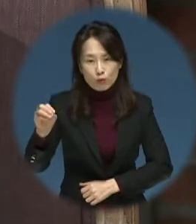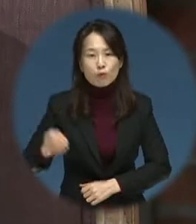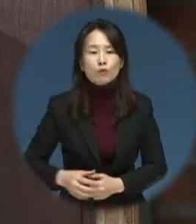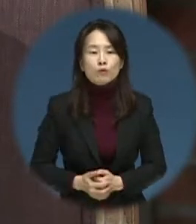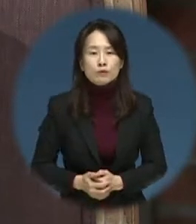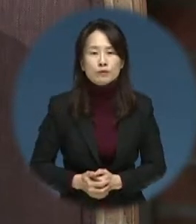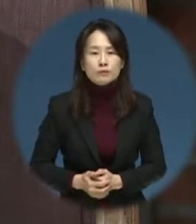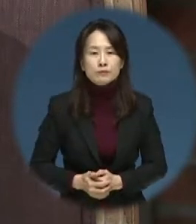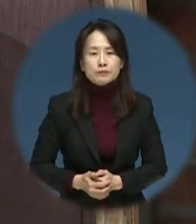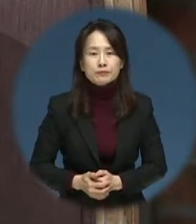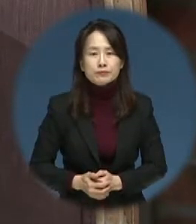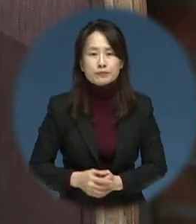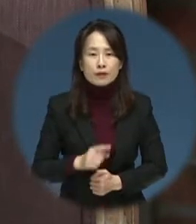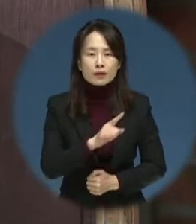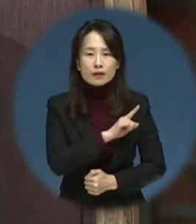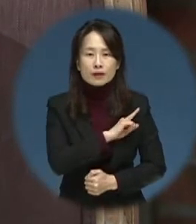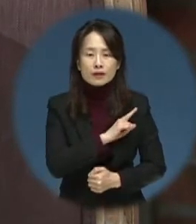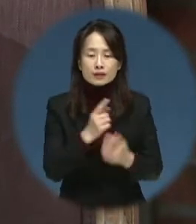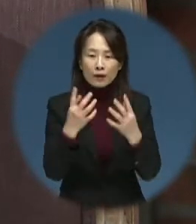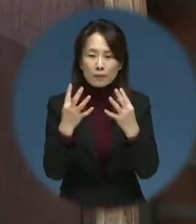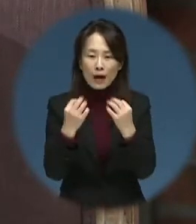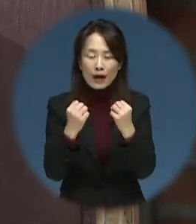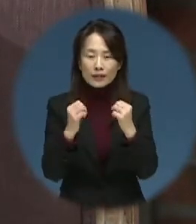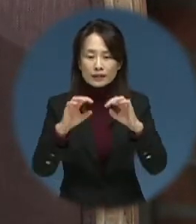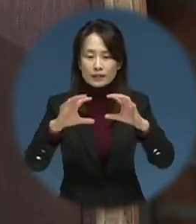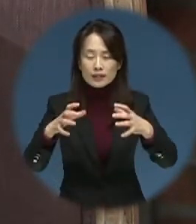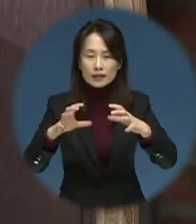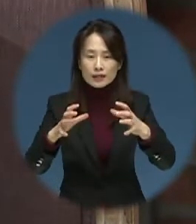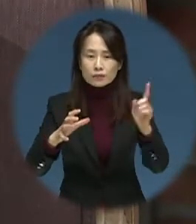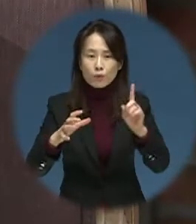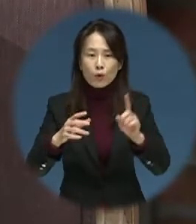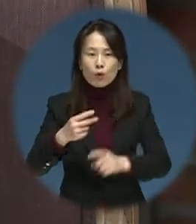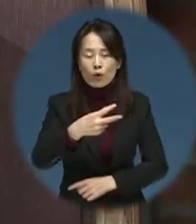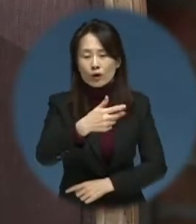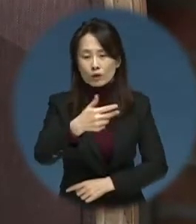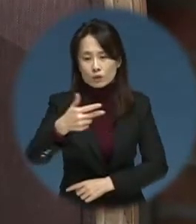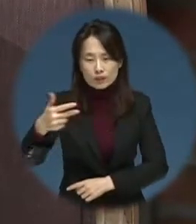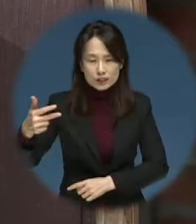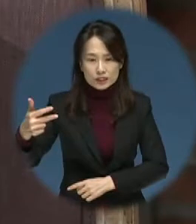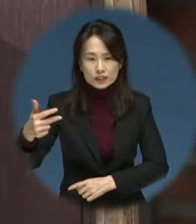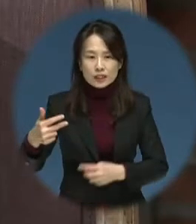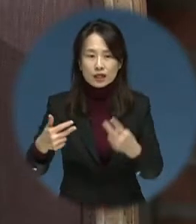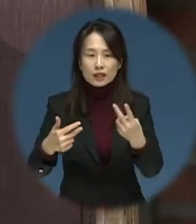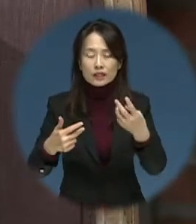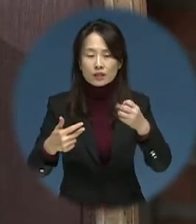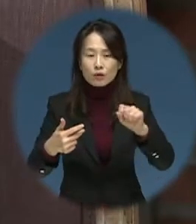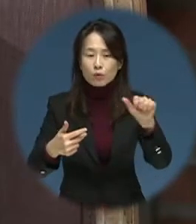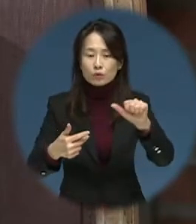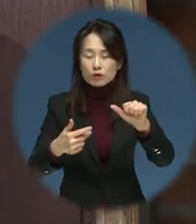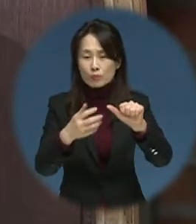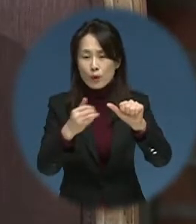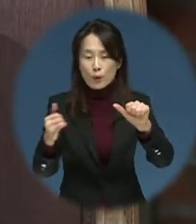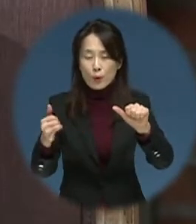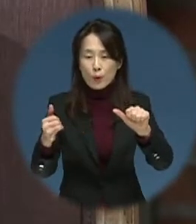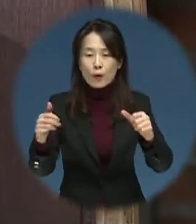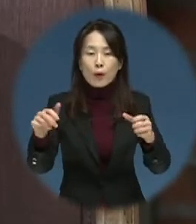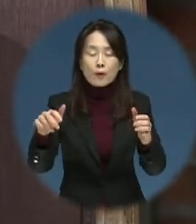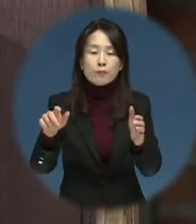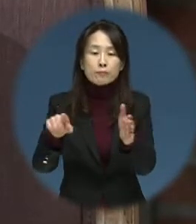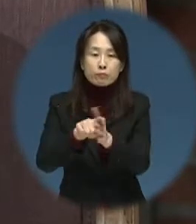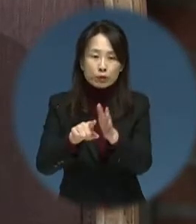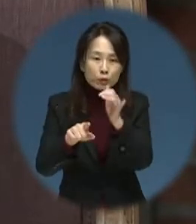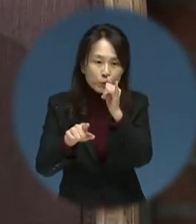1밖에 안 돼요? 네, 가장 많은 나라는 인구수로 인도네시아가 한 2억 5천 제일 많고 예. 또